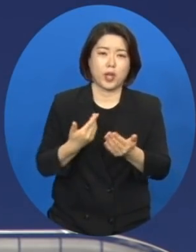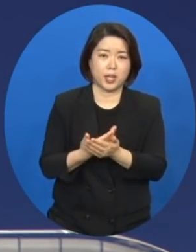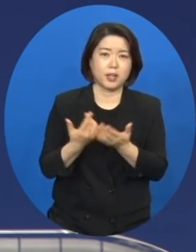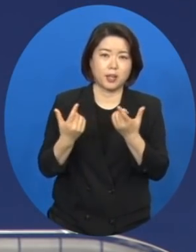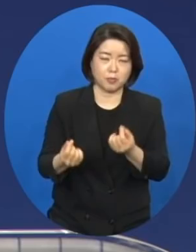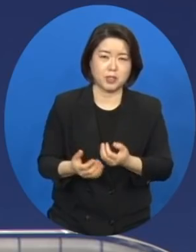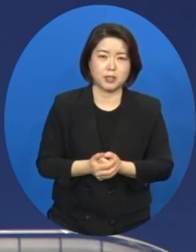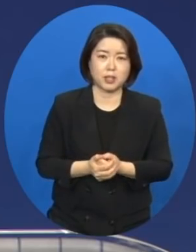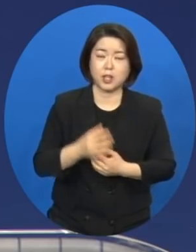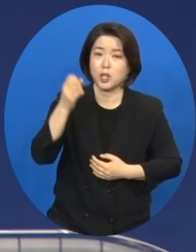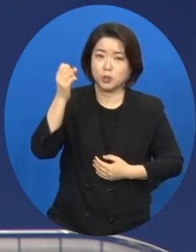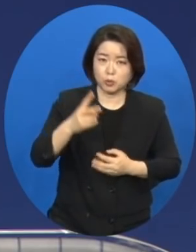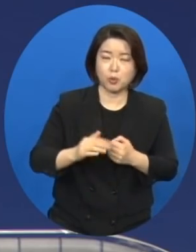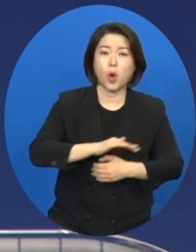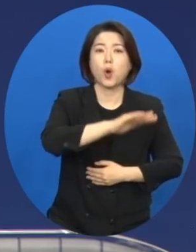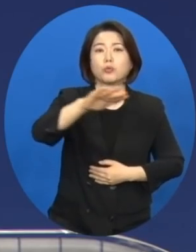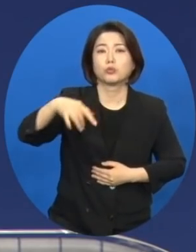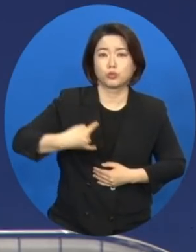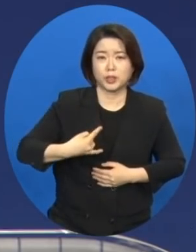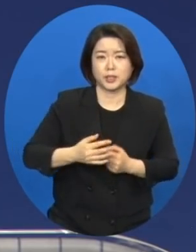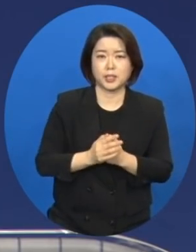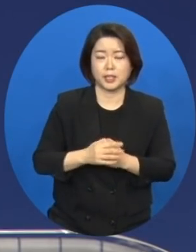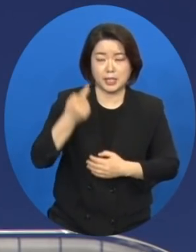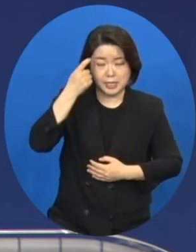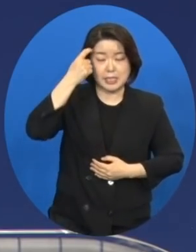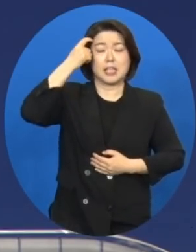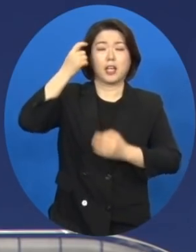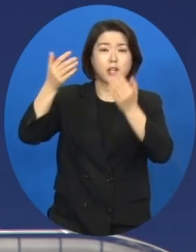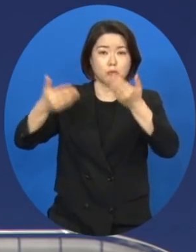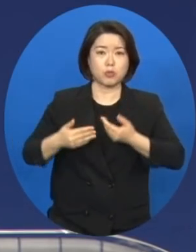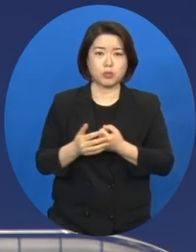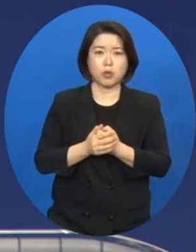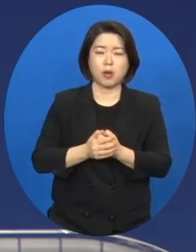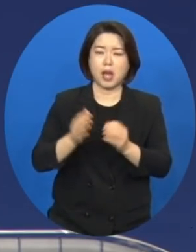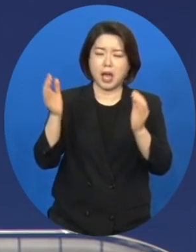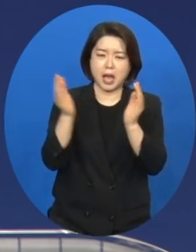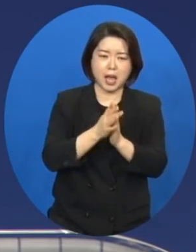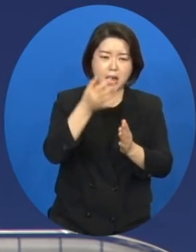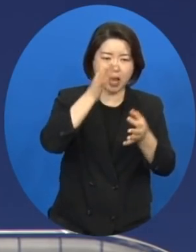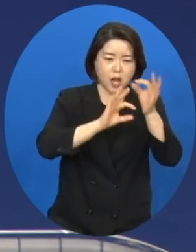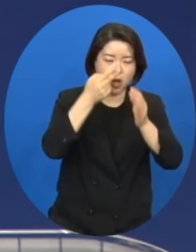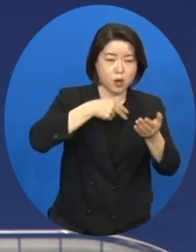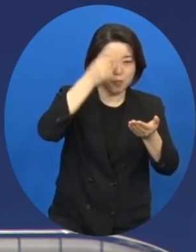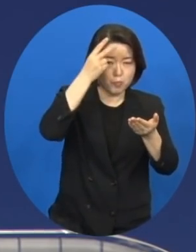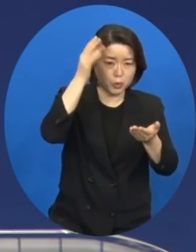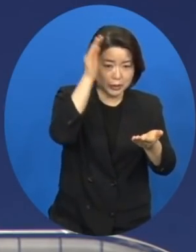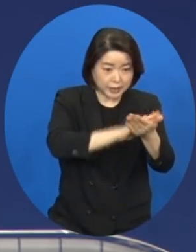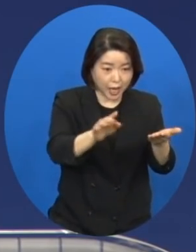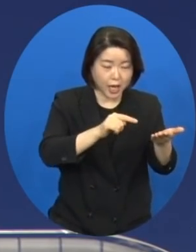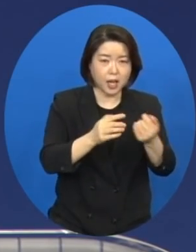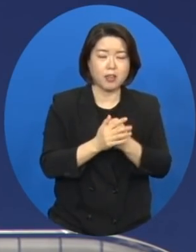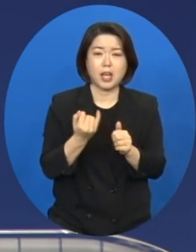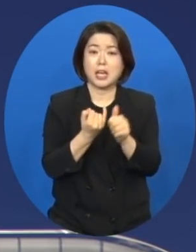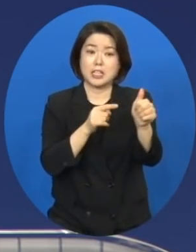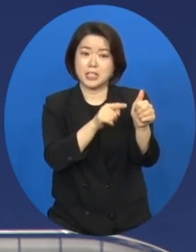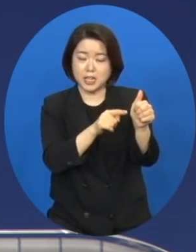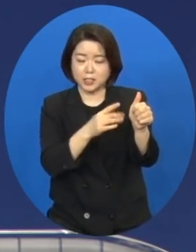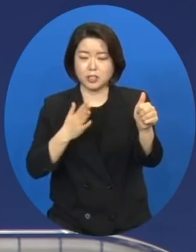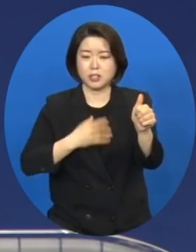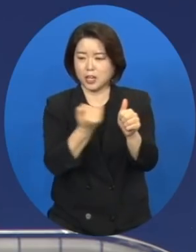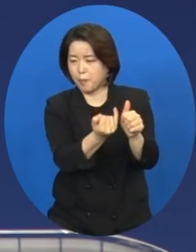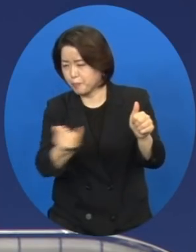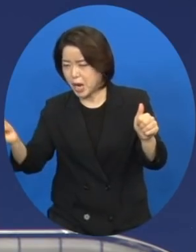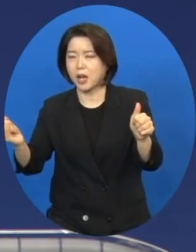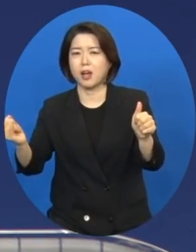주님 또한 우리에게 깨달음을 주셔서 아 포도주가 떨어졌구나, 내가 신랑 대신 주님을 떠났구나,